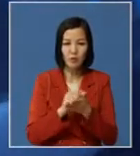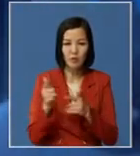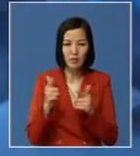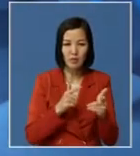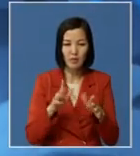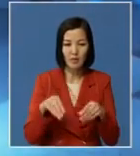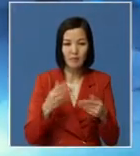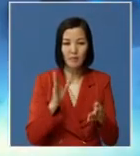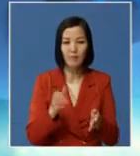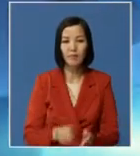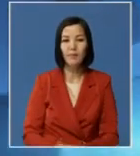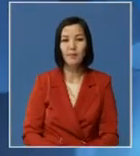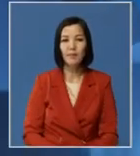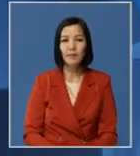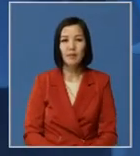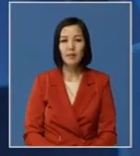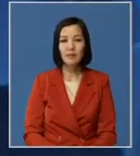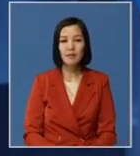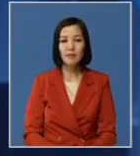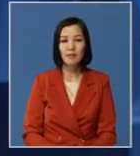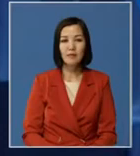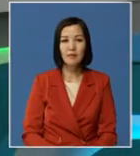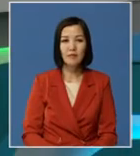Антон Хатиновский, Жетісу телеарнасы.